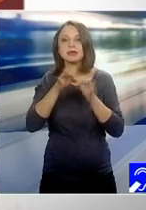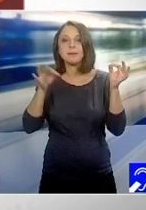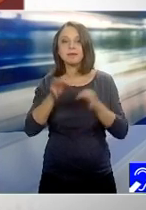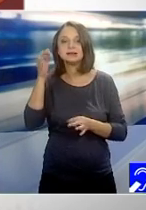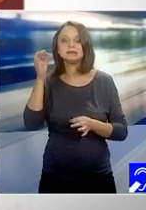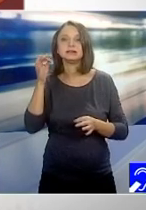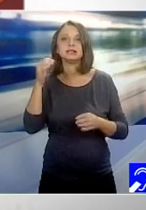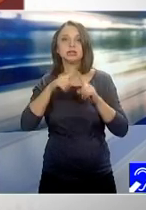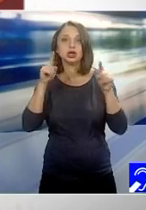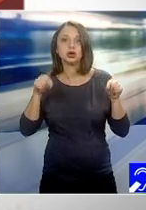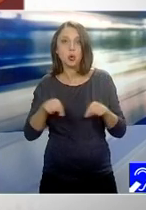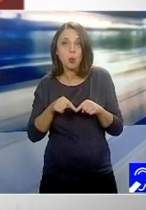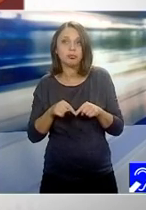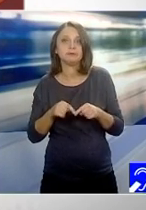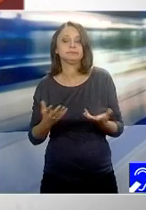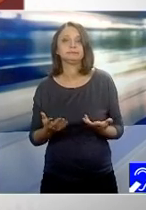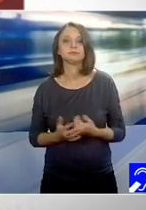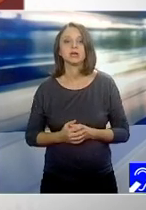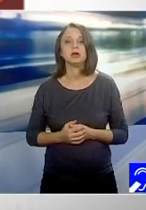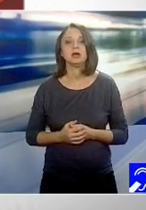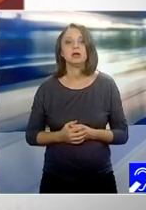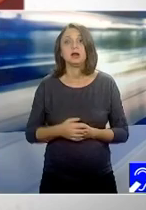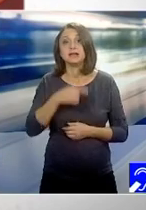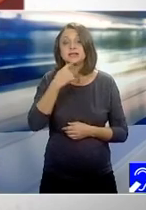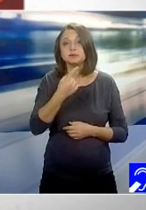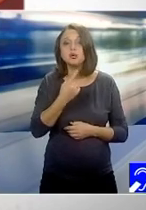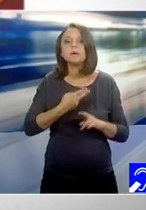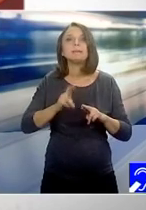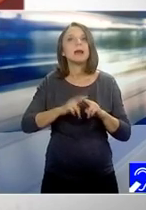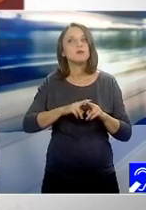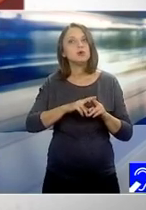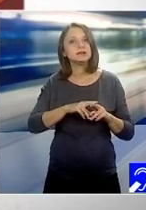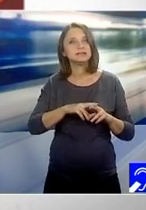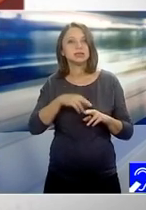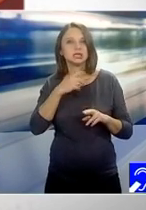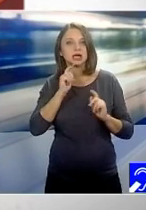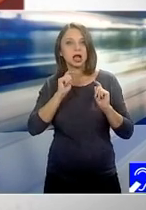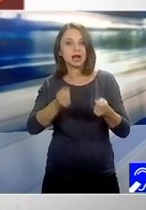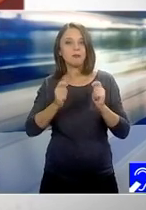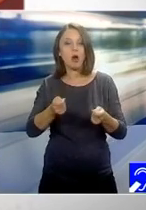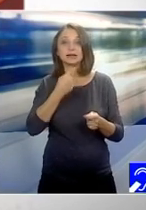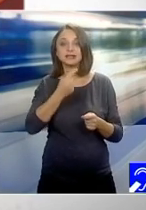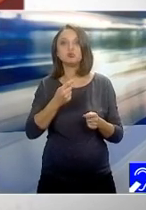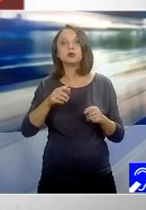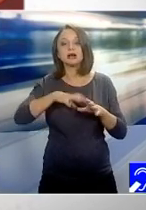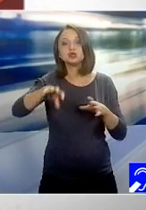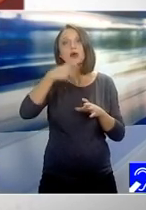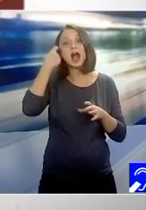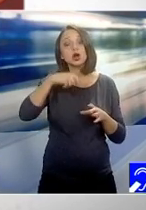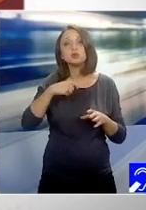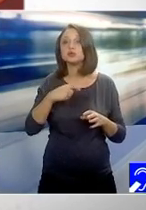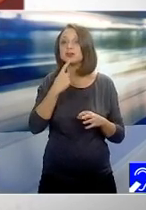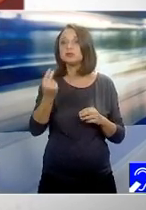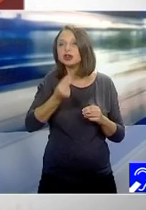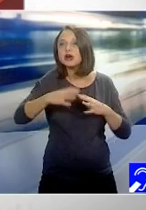care converg la aceeași concluzie, că în zona Clujului și în Apuseni îi cea mai mare problemă. Știu că și ministrul apelor